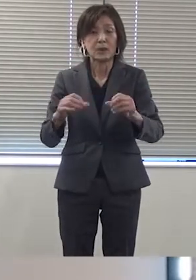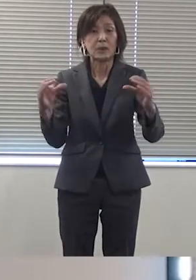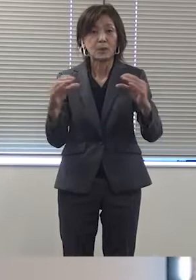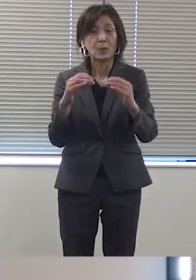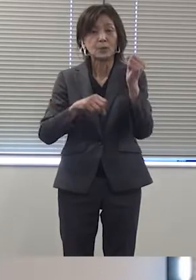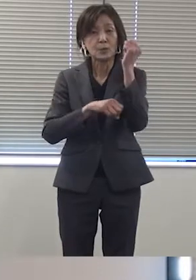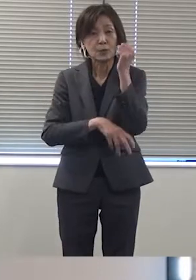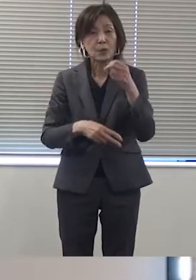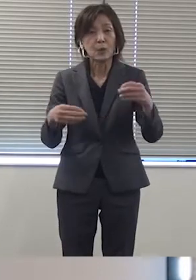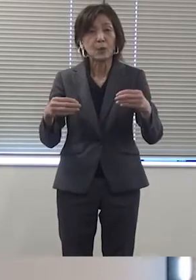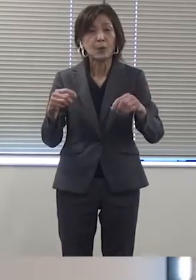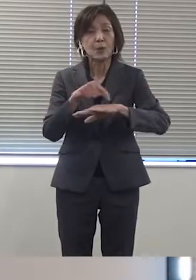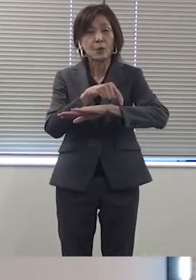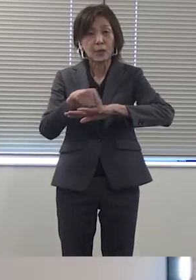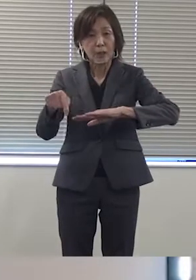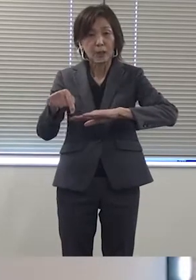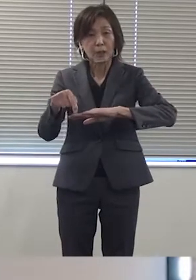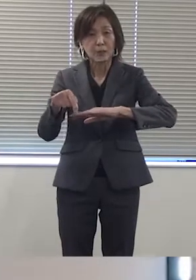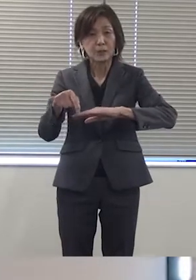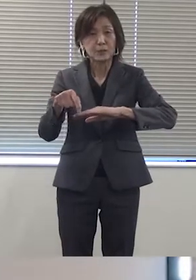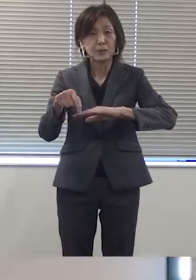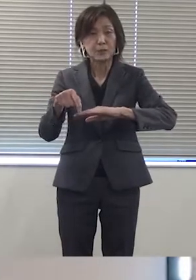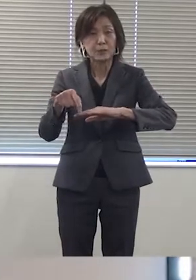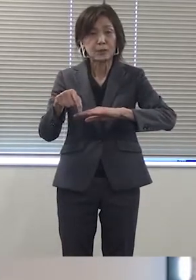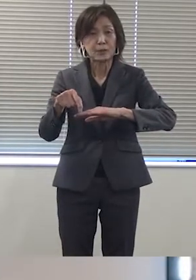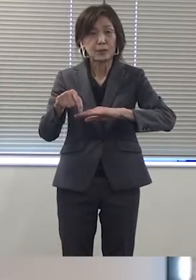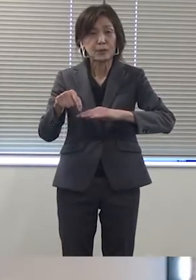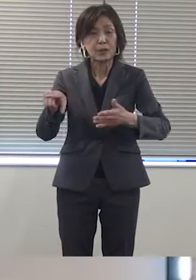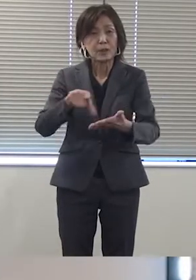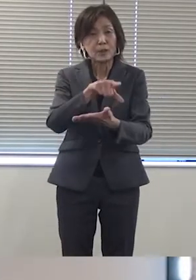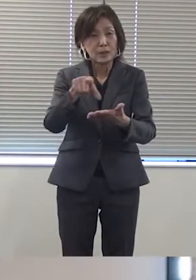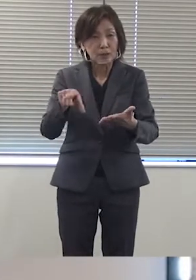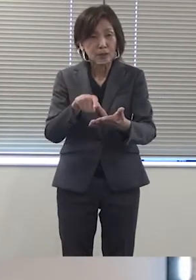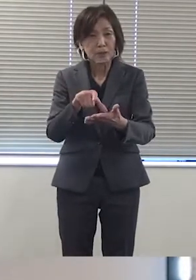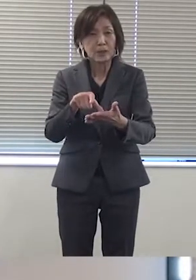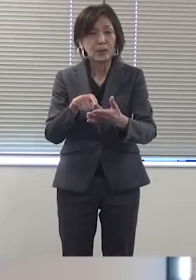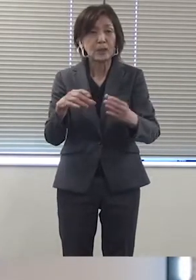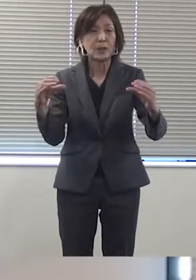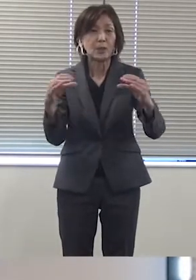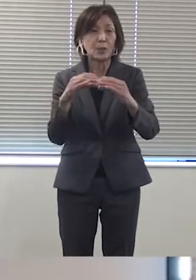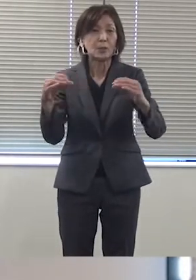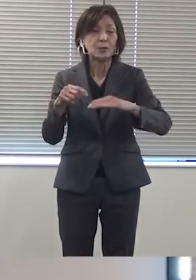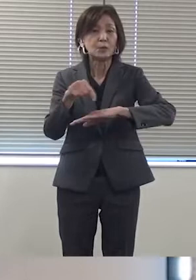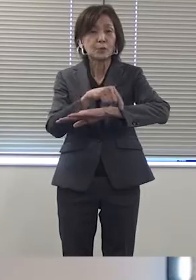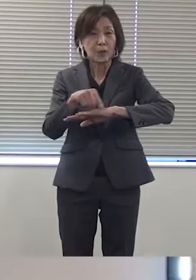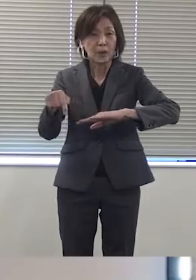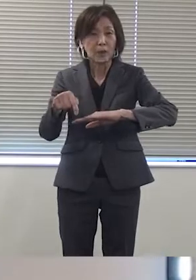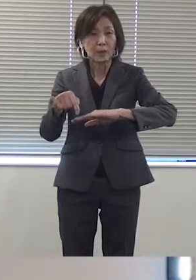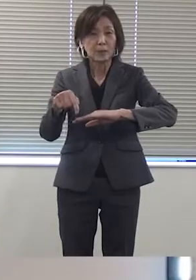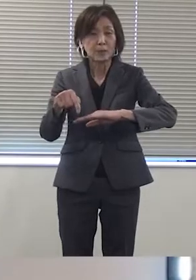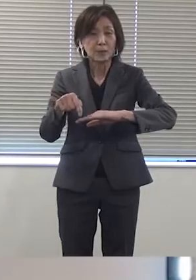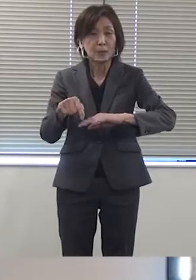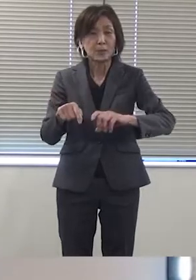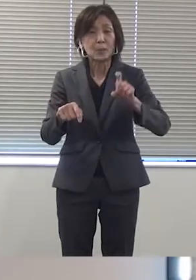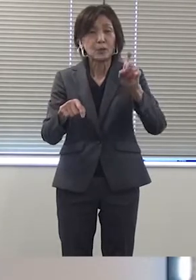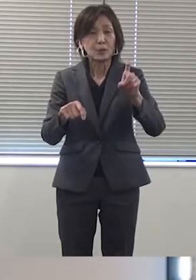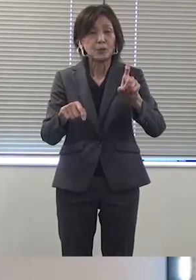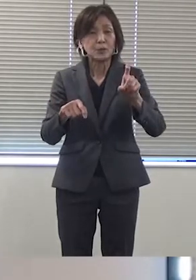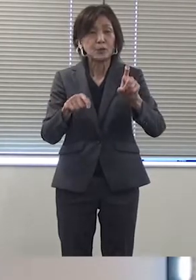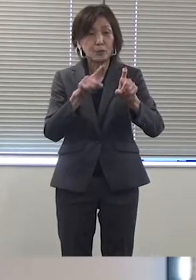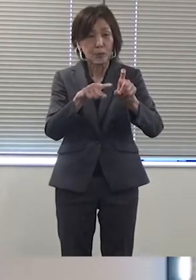公共交通の計画、これ5回目の計画が重要な計画になって、この3月末で完成をします